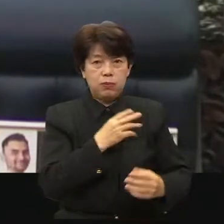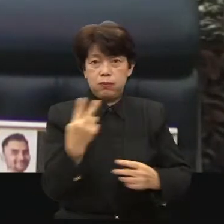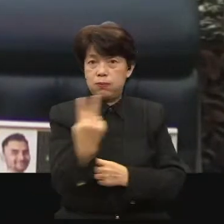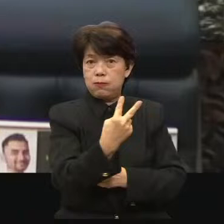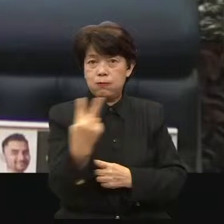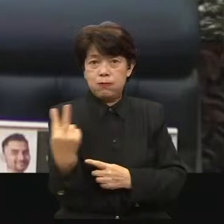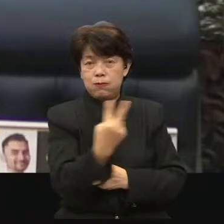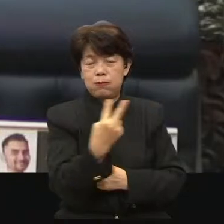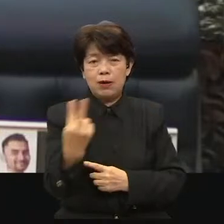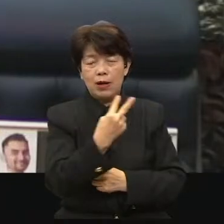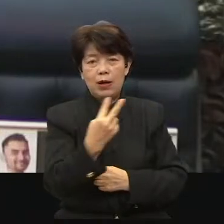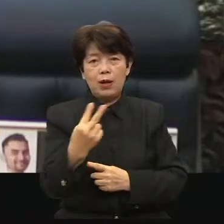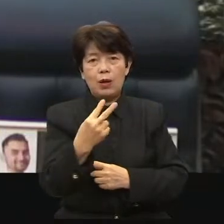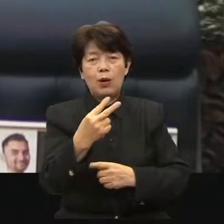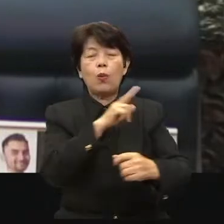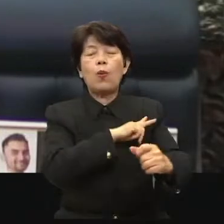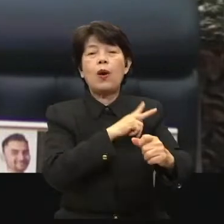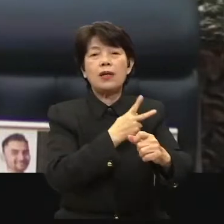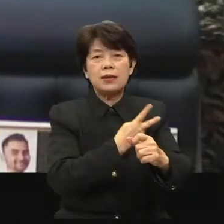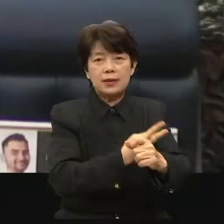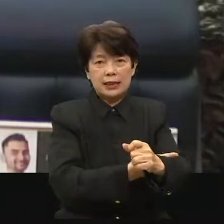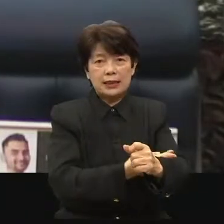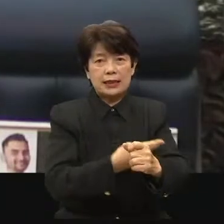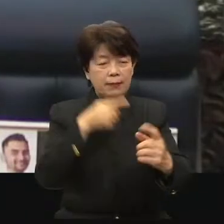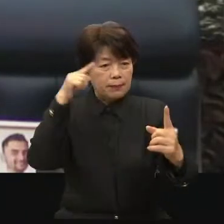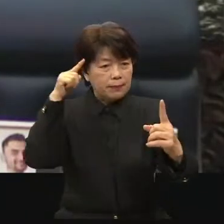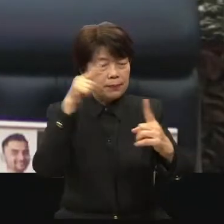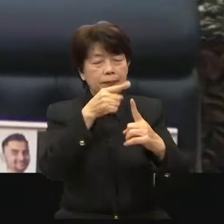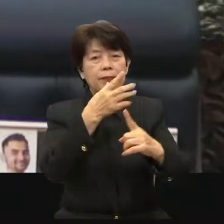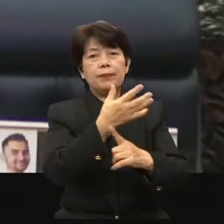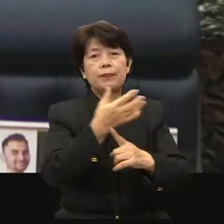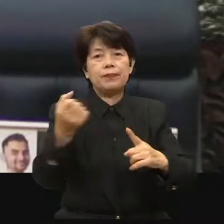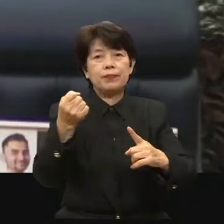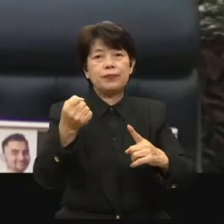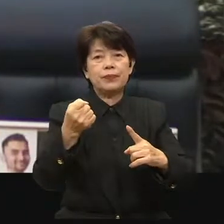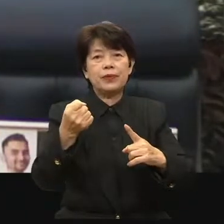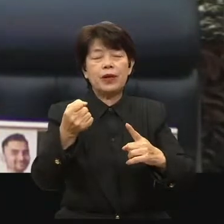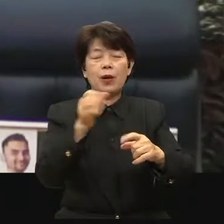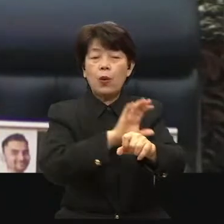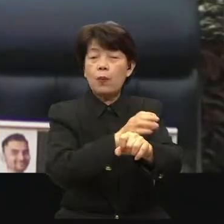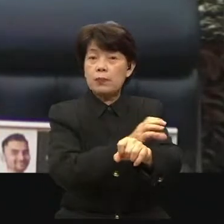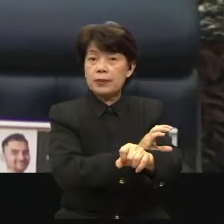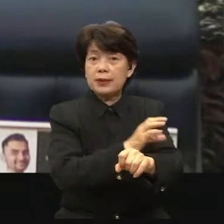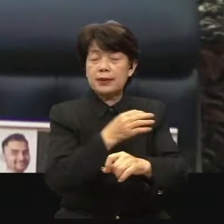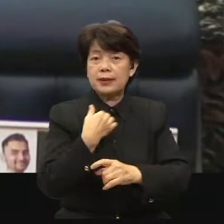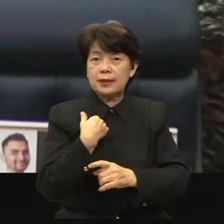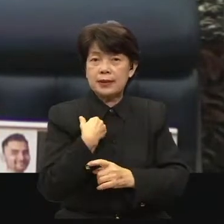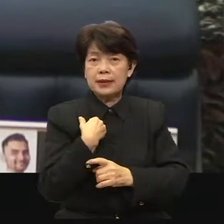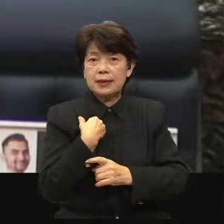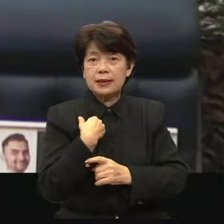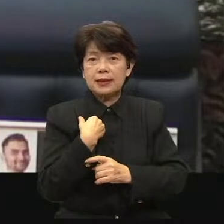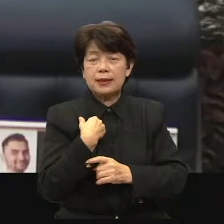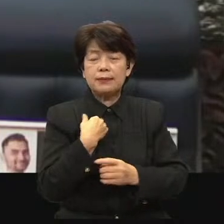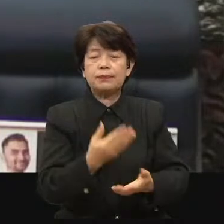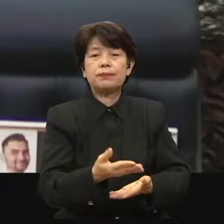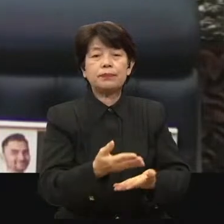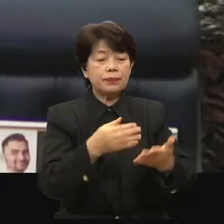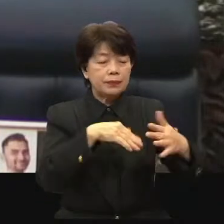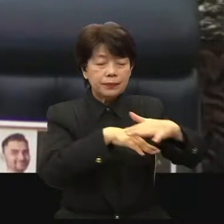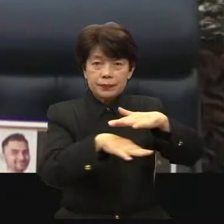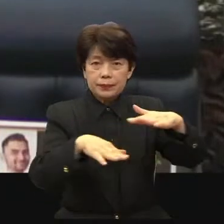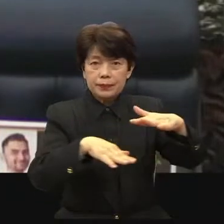mempunyai kuasa untuk mendapatkan capaian kepada data berkomputer seperti mana yang diperuntukkan di bawah